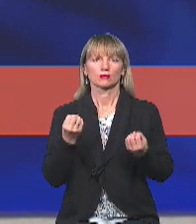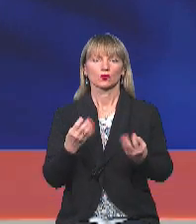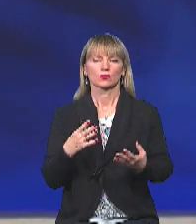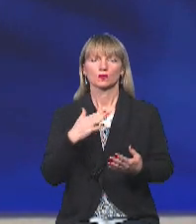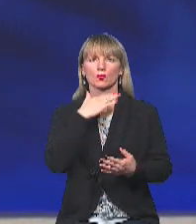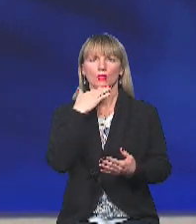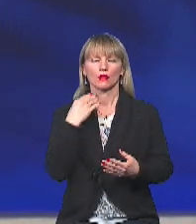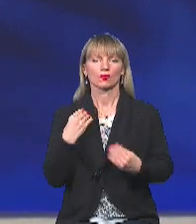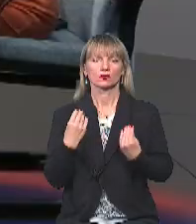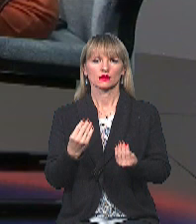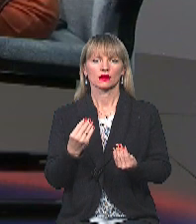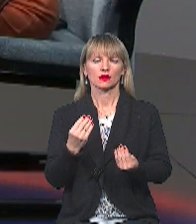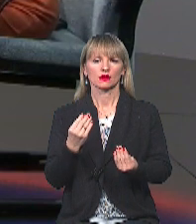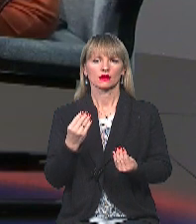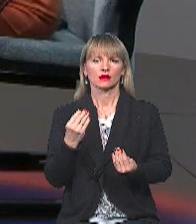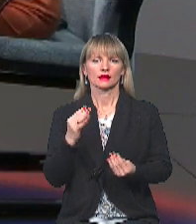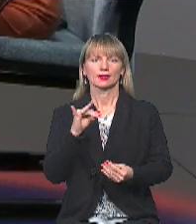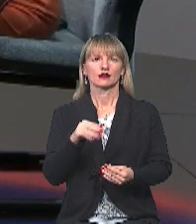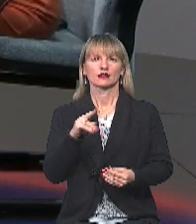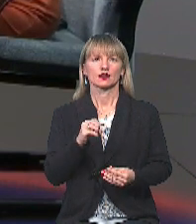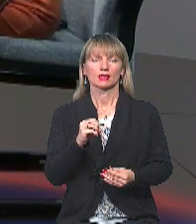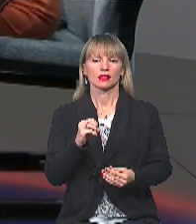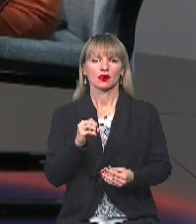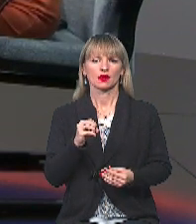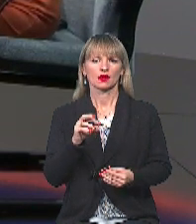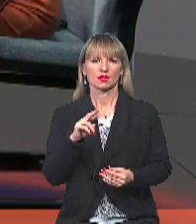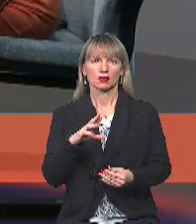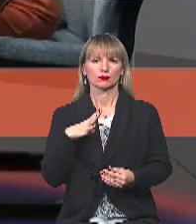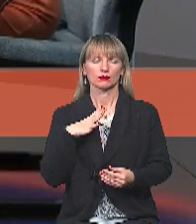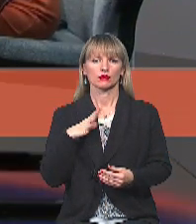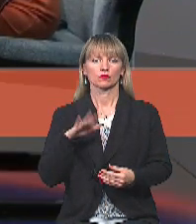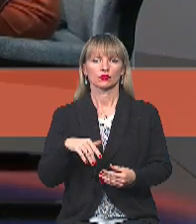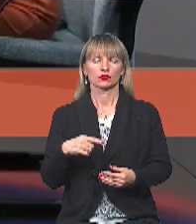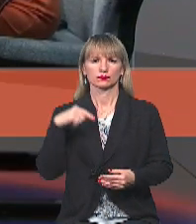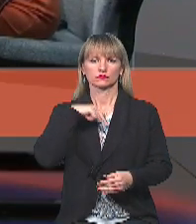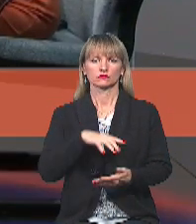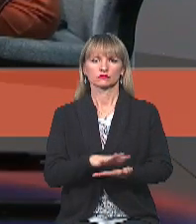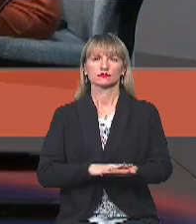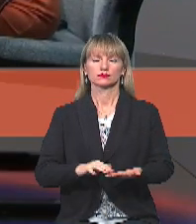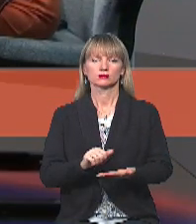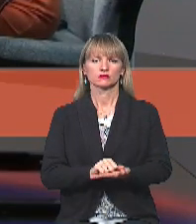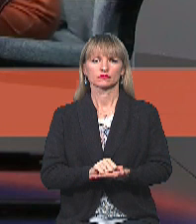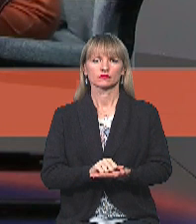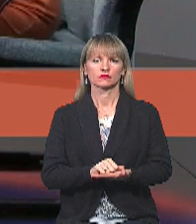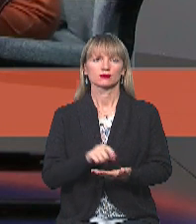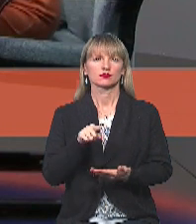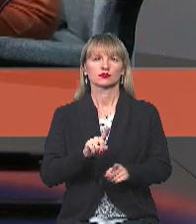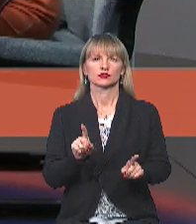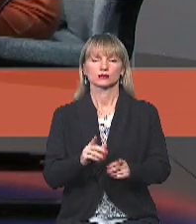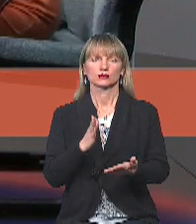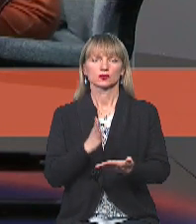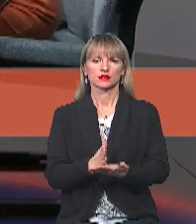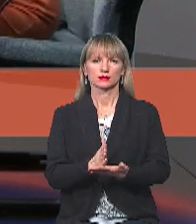Розчарування зачарованих. Так, розчарування зачарованих, що дуже часто ідеалізували те, що